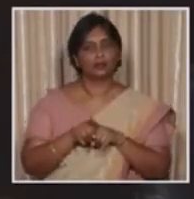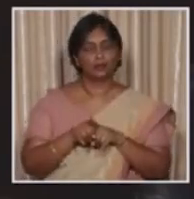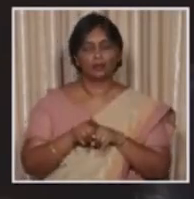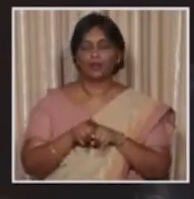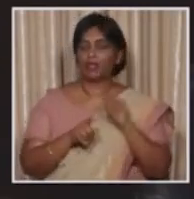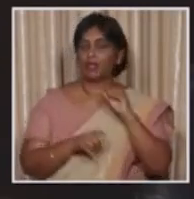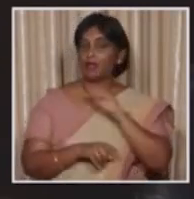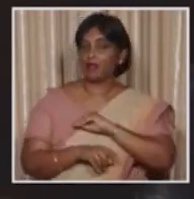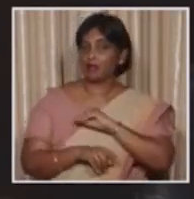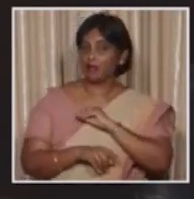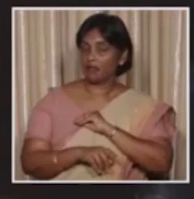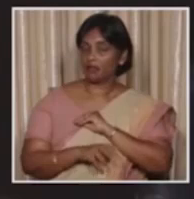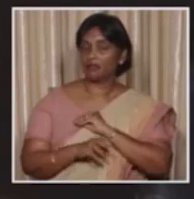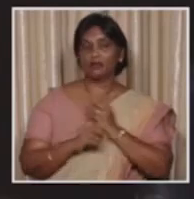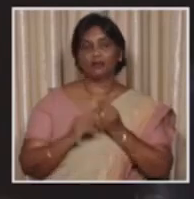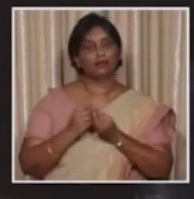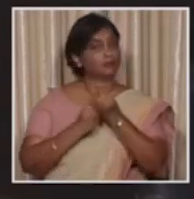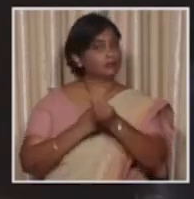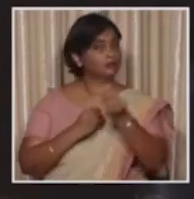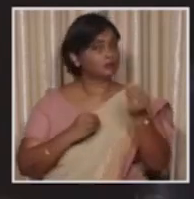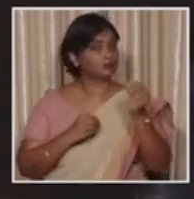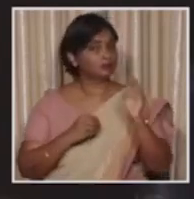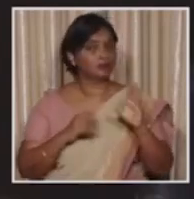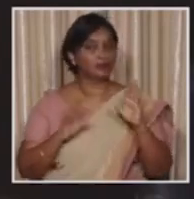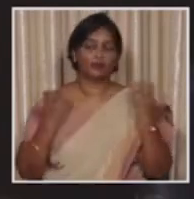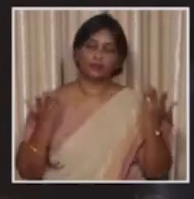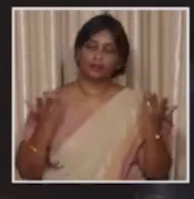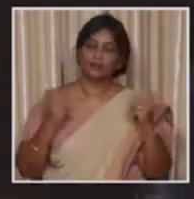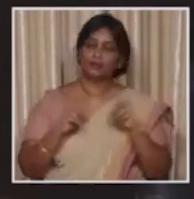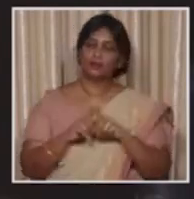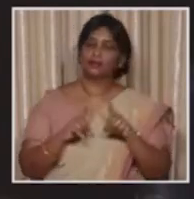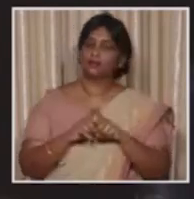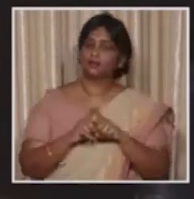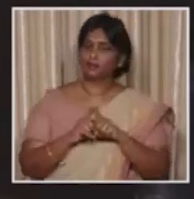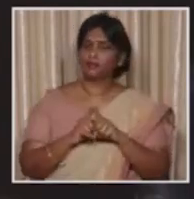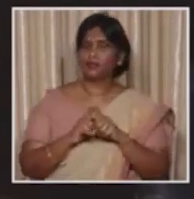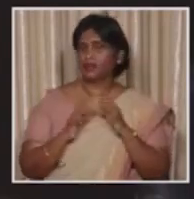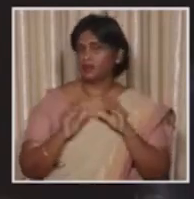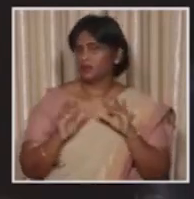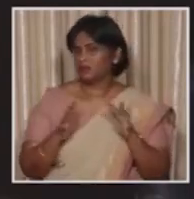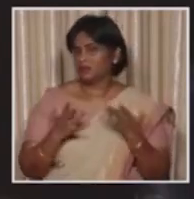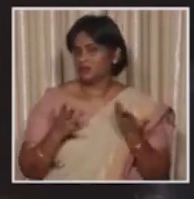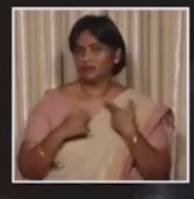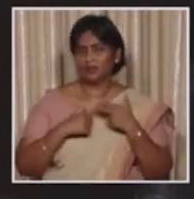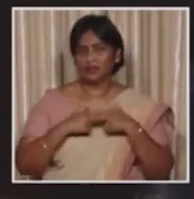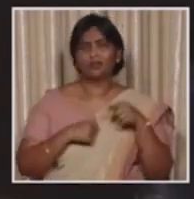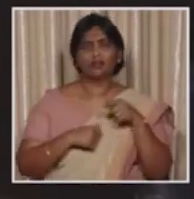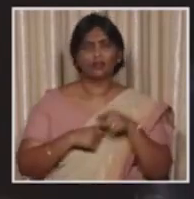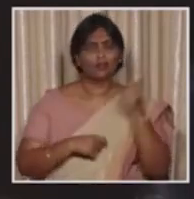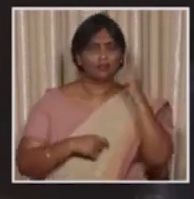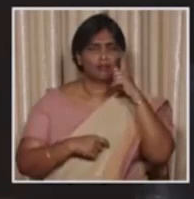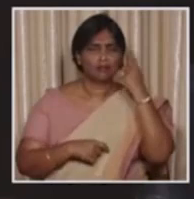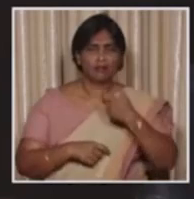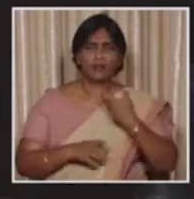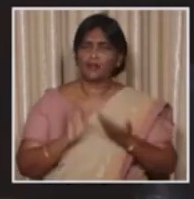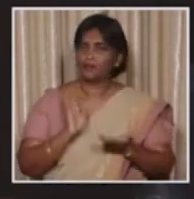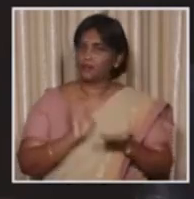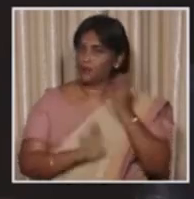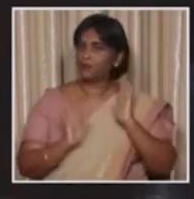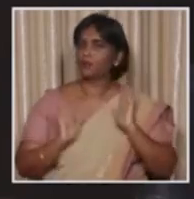முறை சம்பந்தமாகவா எந்த அடிப்படையிலே தொழிலாளர்களை வருமானத்தை அதிகரிக்கிறார்கள் என்பதை பொறுத்தவரையிலே எங்களுக்கு பிரச்சனை இல்லை.